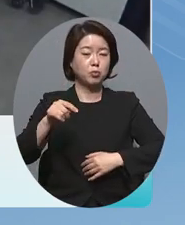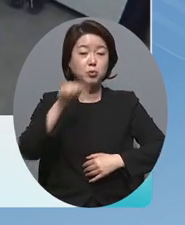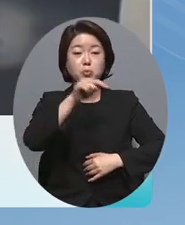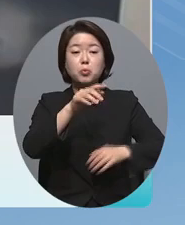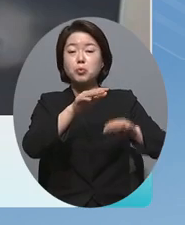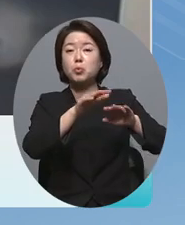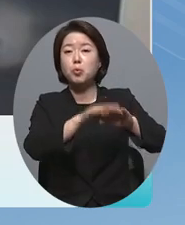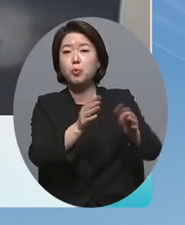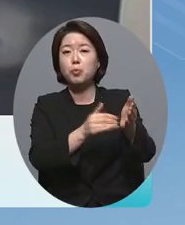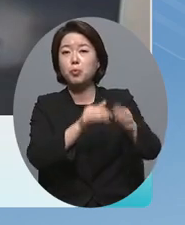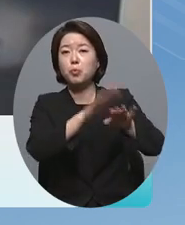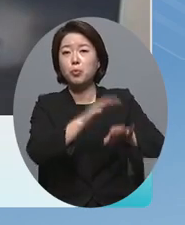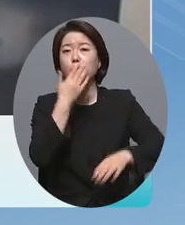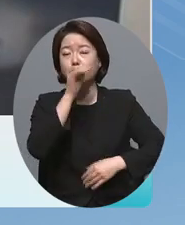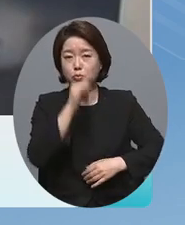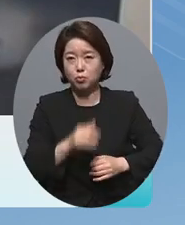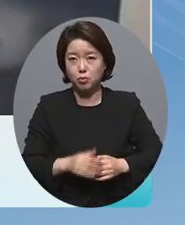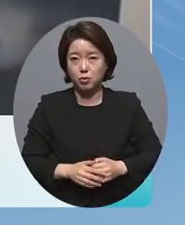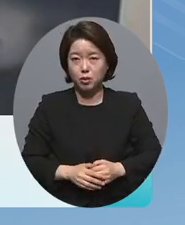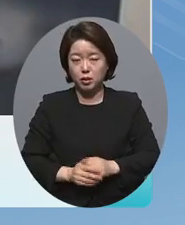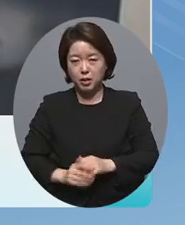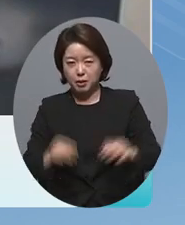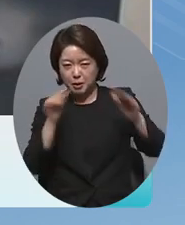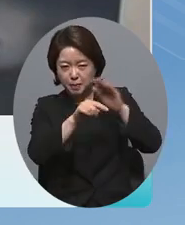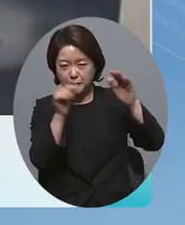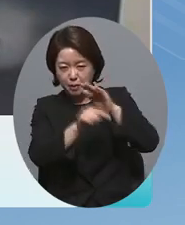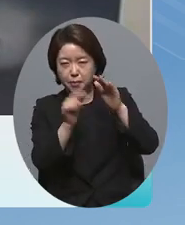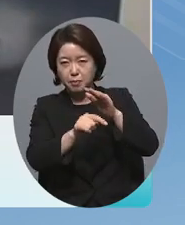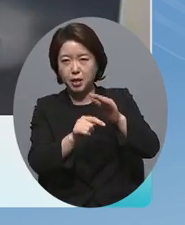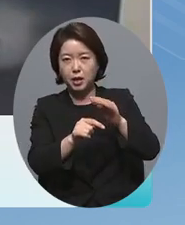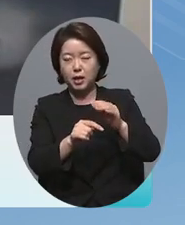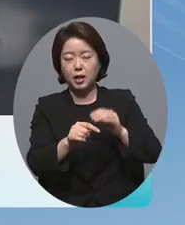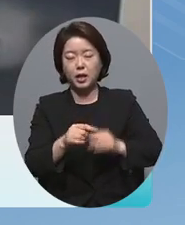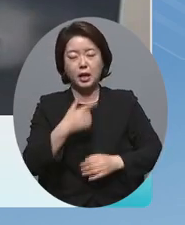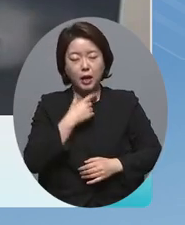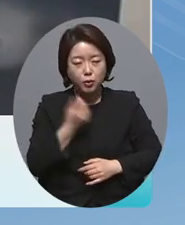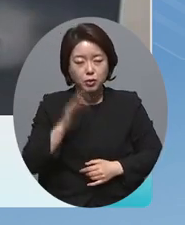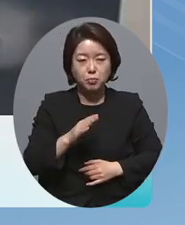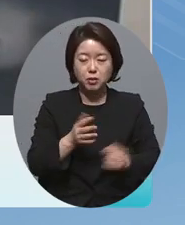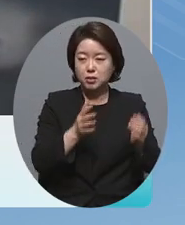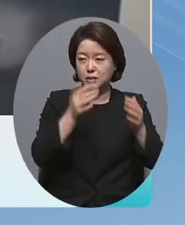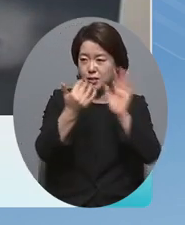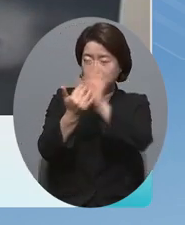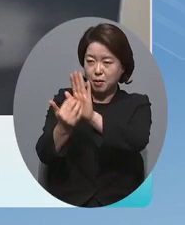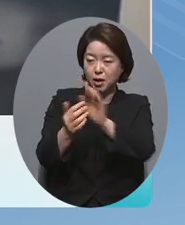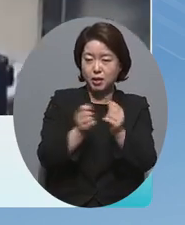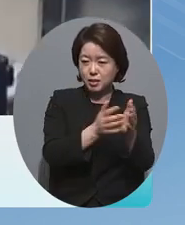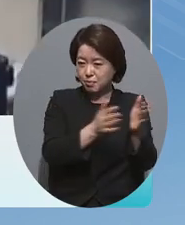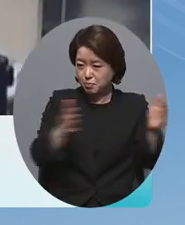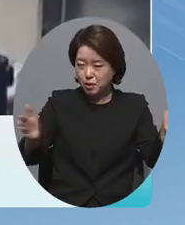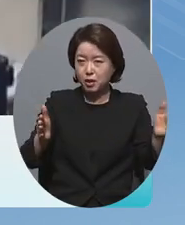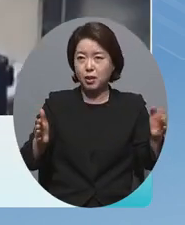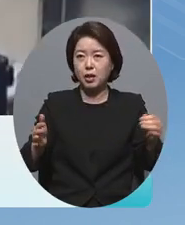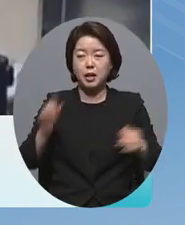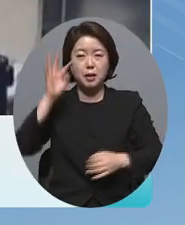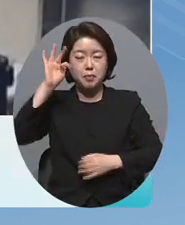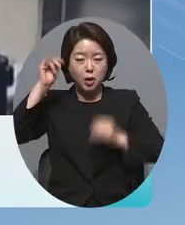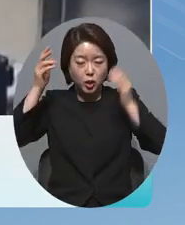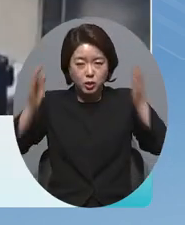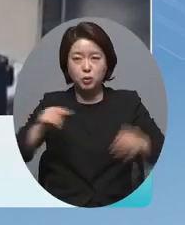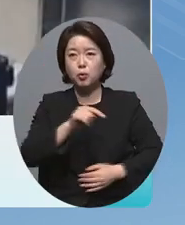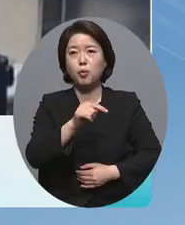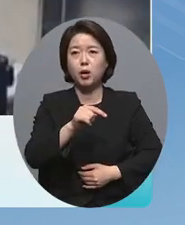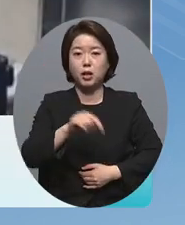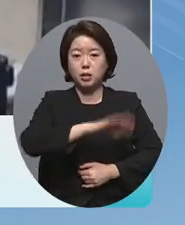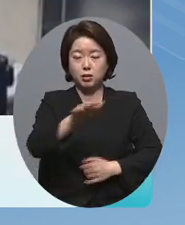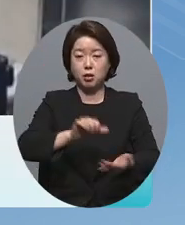거거든요. 그러면서 시간을 벌어준 거죠. 그 사이 며칠 동안 네. 지금 이 방해한 몇 시간 며칠 동안 그 사이에